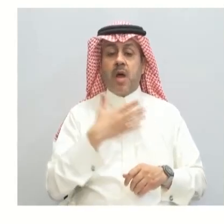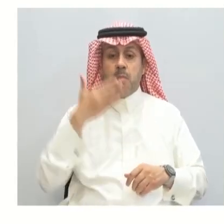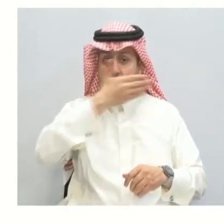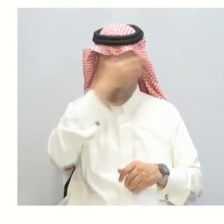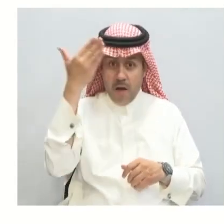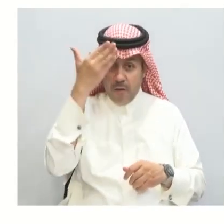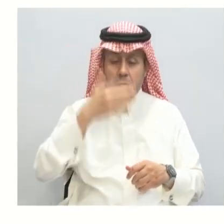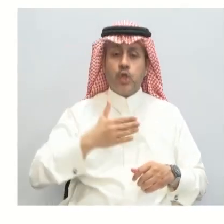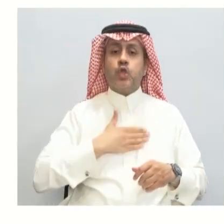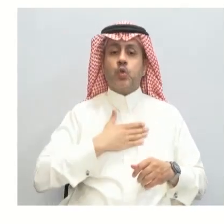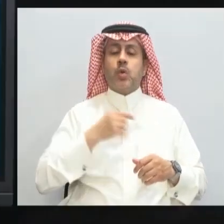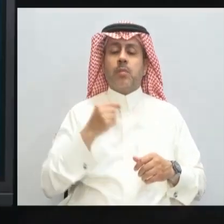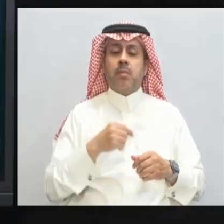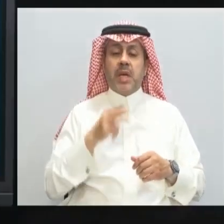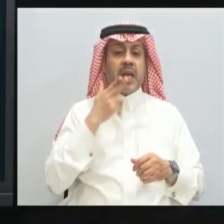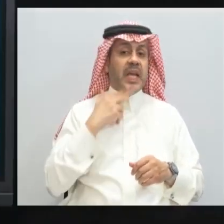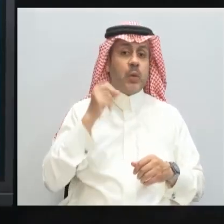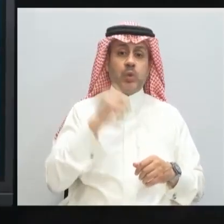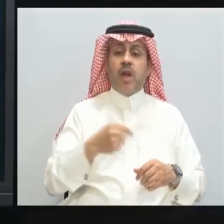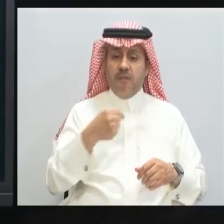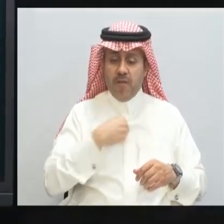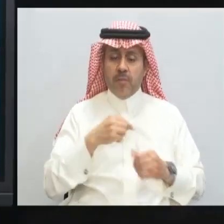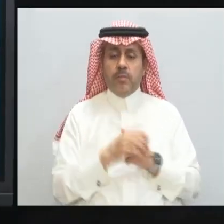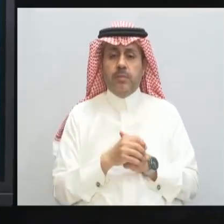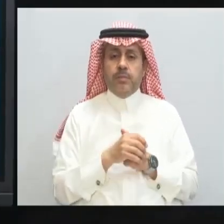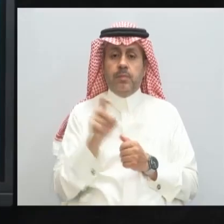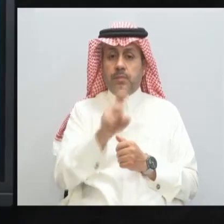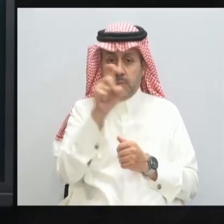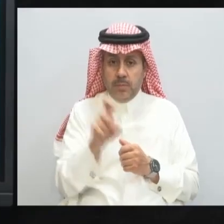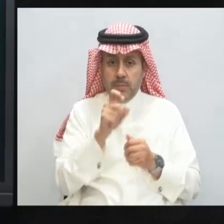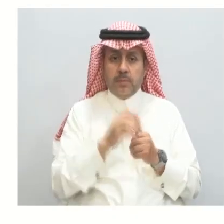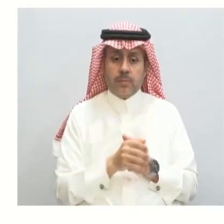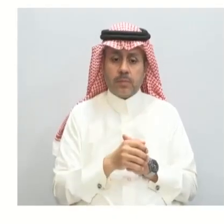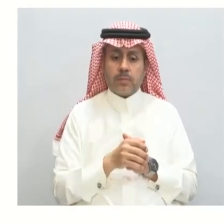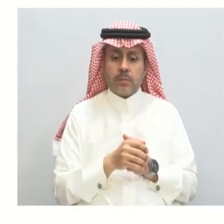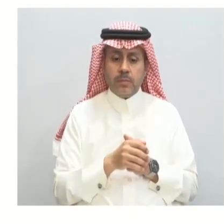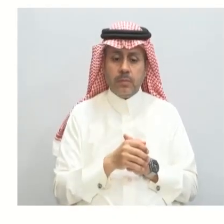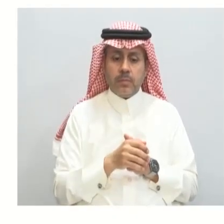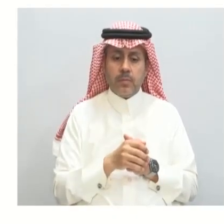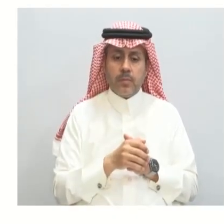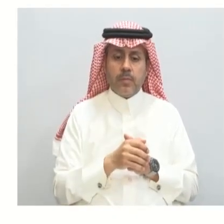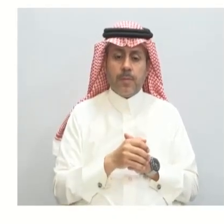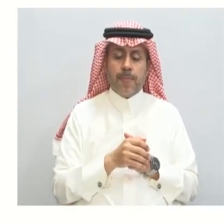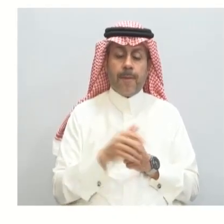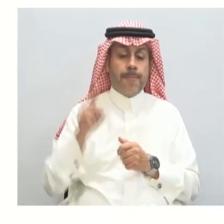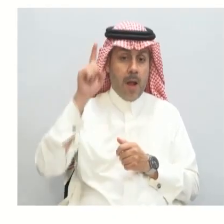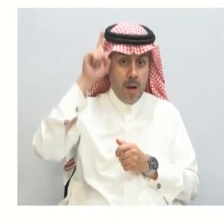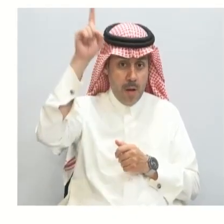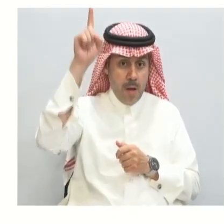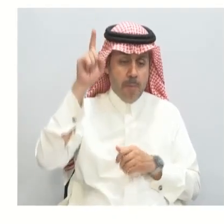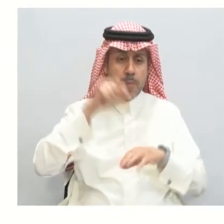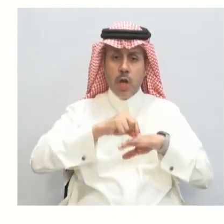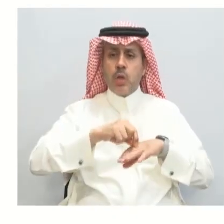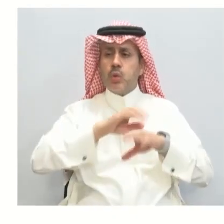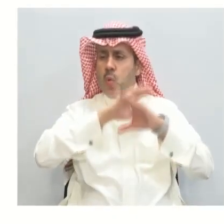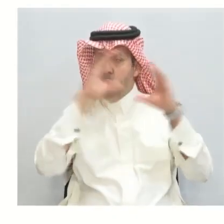اخفته الصدور من خير او من شر ثم جاءت الايه الاخيره ان ربهم بهم يومئذ لخبير